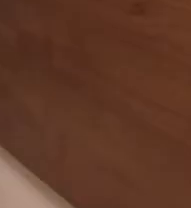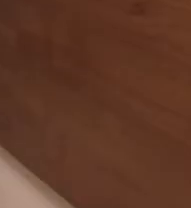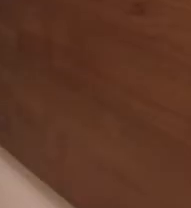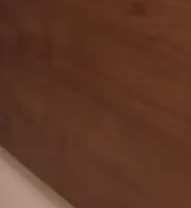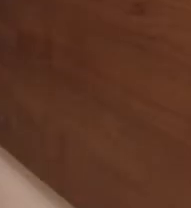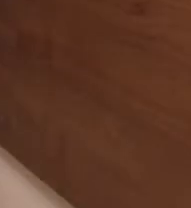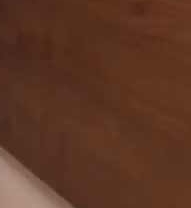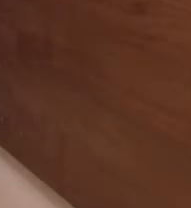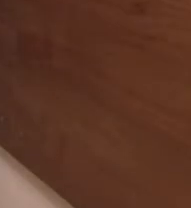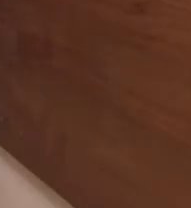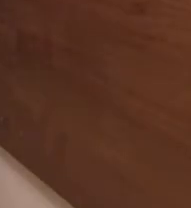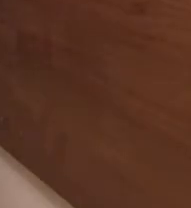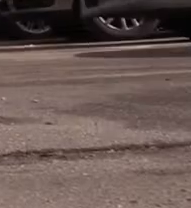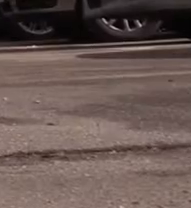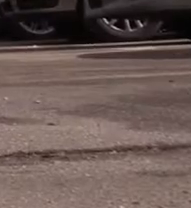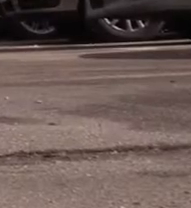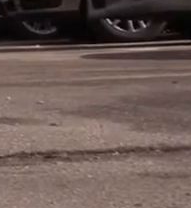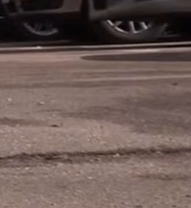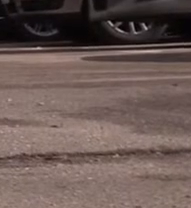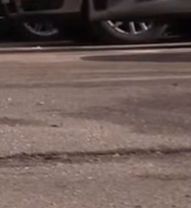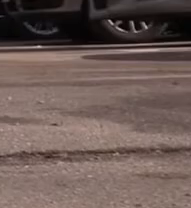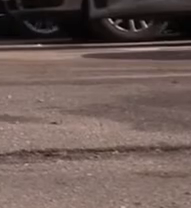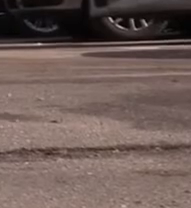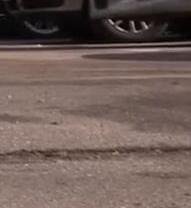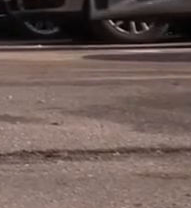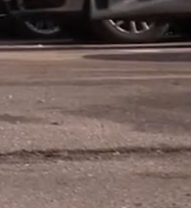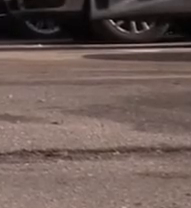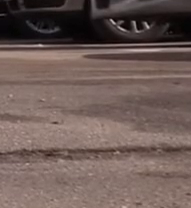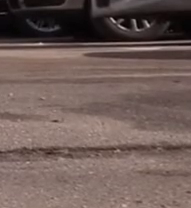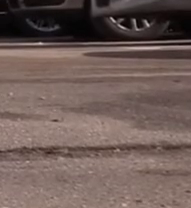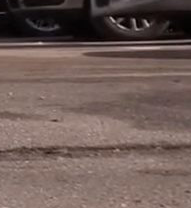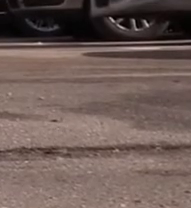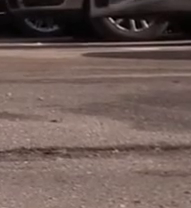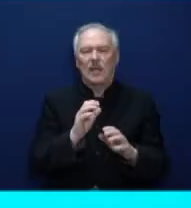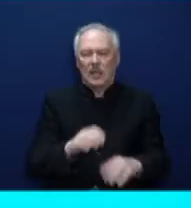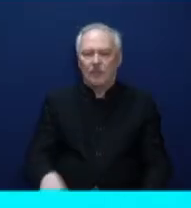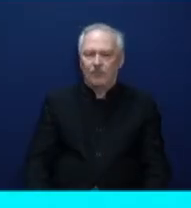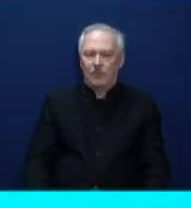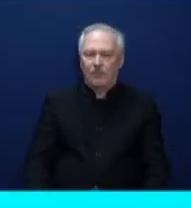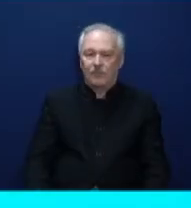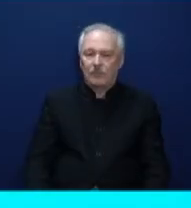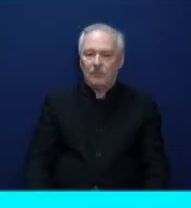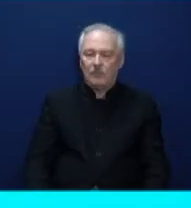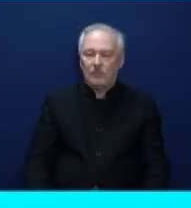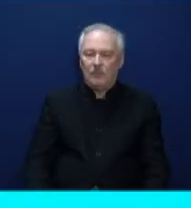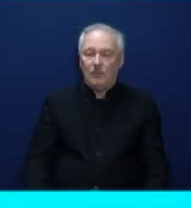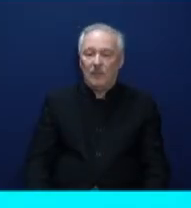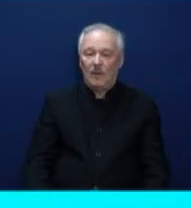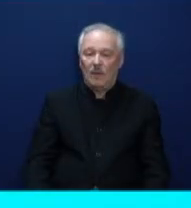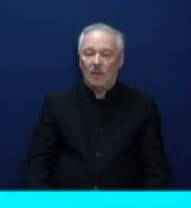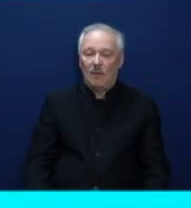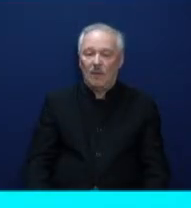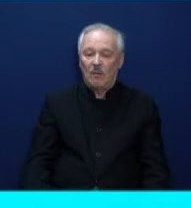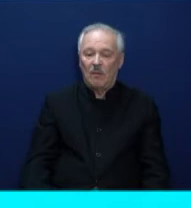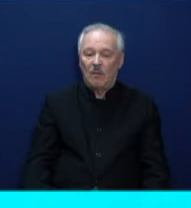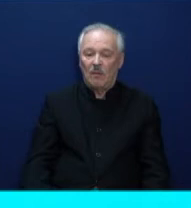то сейчас уже 660. А к концу года эта цифра увеличится до 700. Мы понимаем, что,